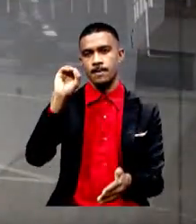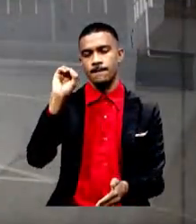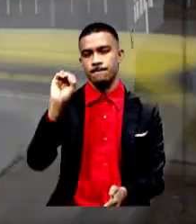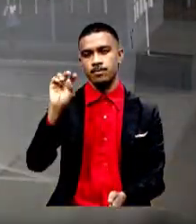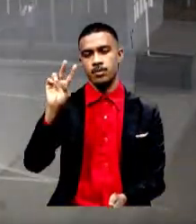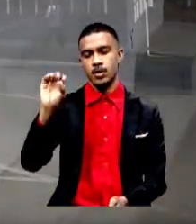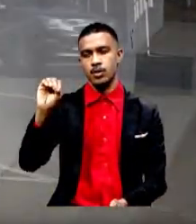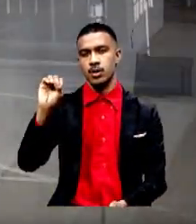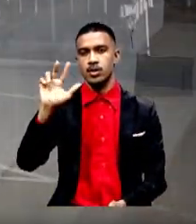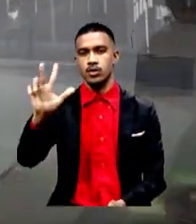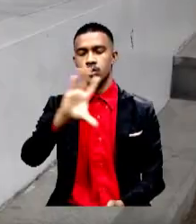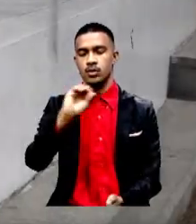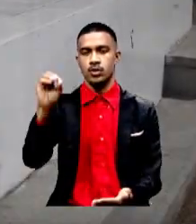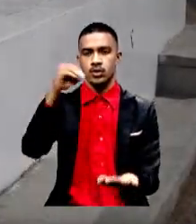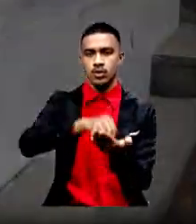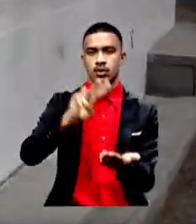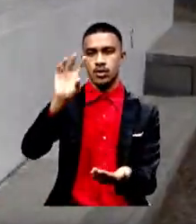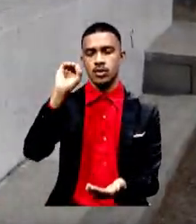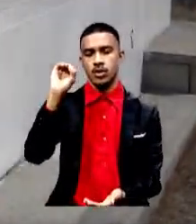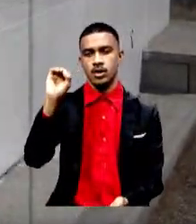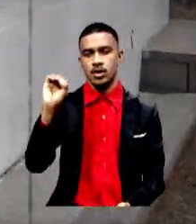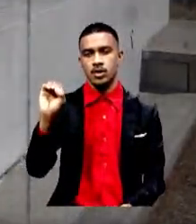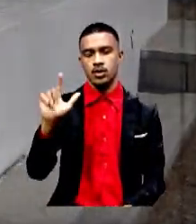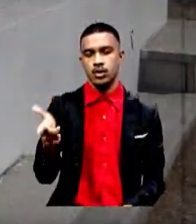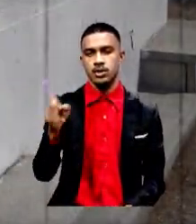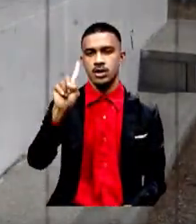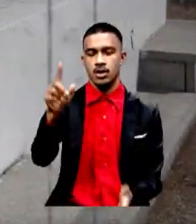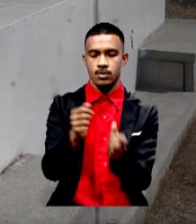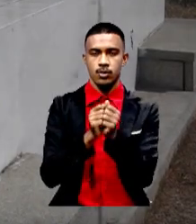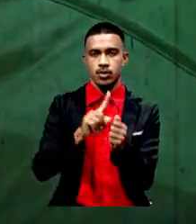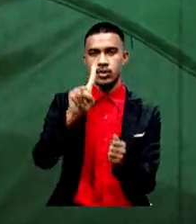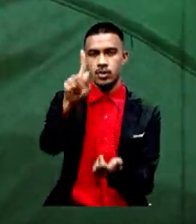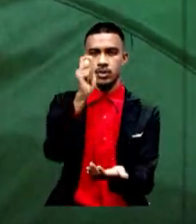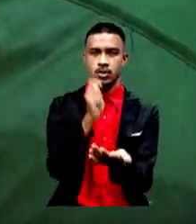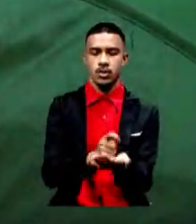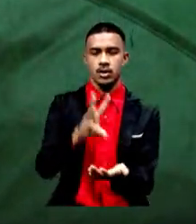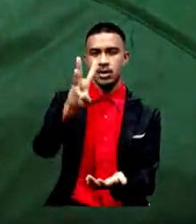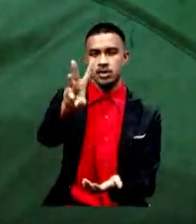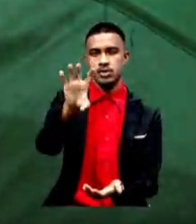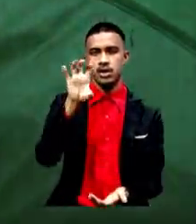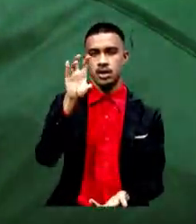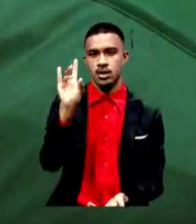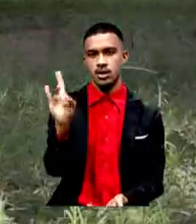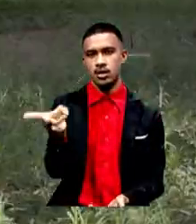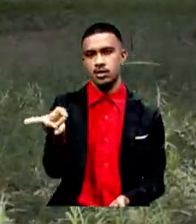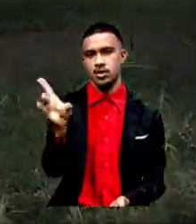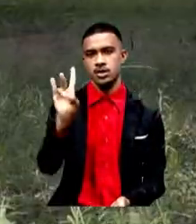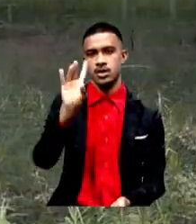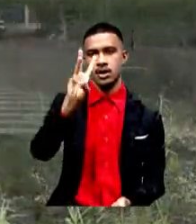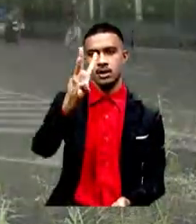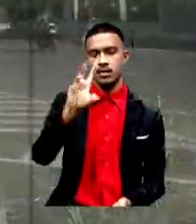tinan rihun rua rore senida, hamutuk rihun ida, atus nen hitunulu resin